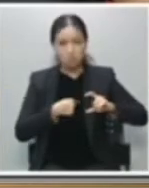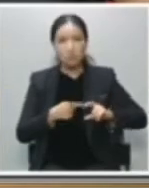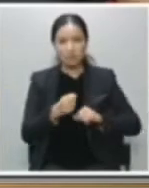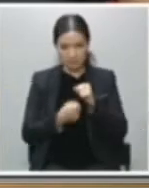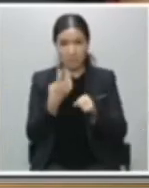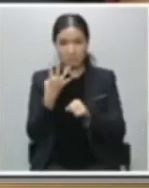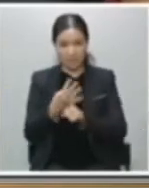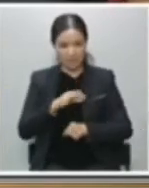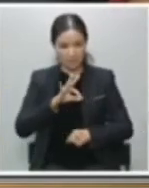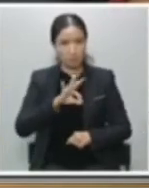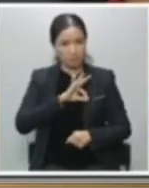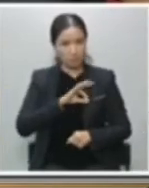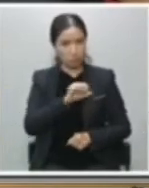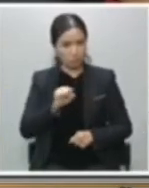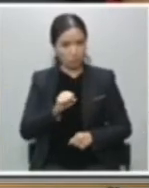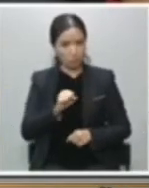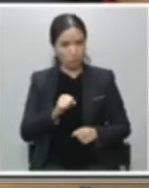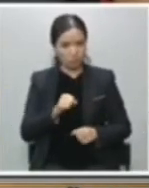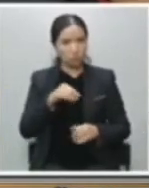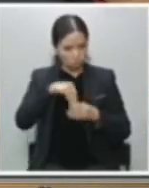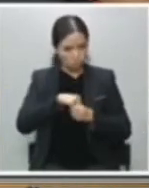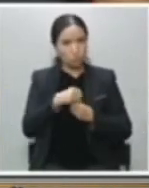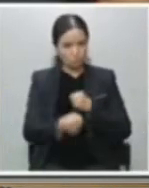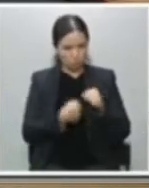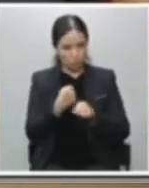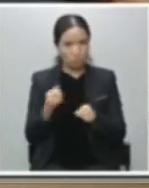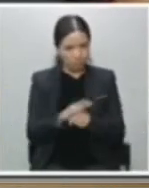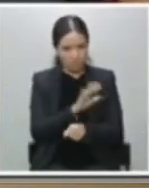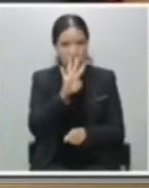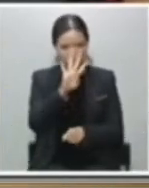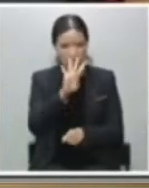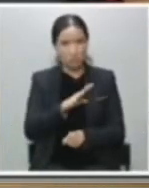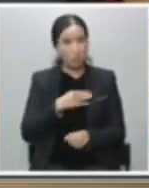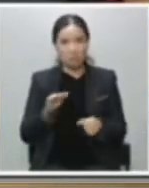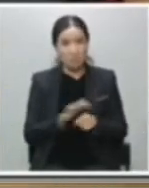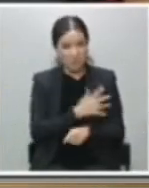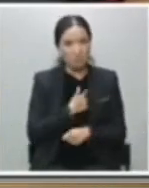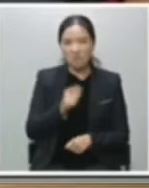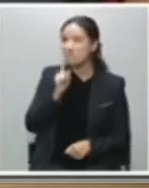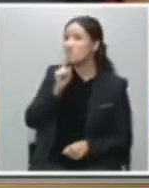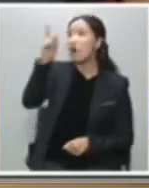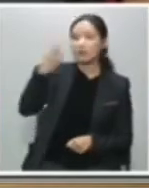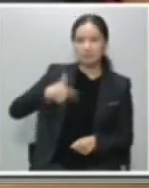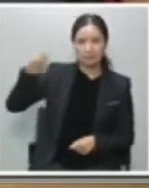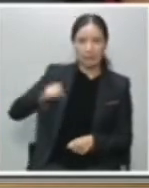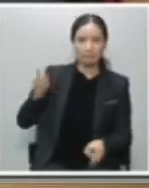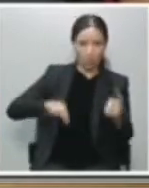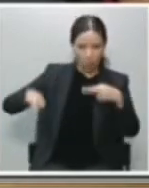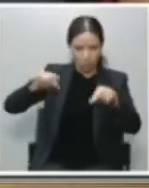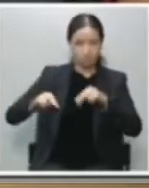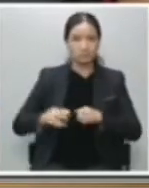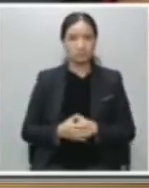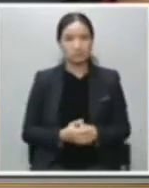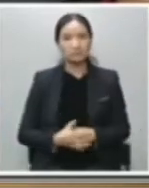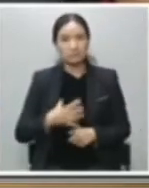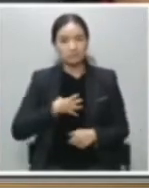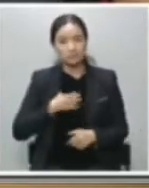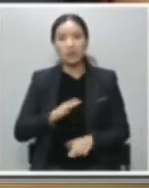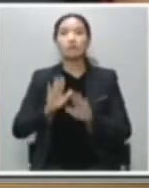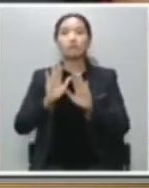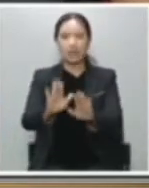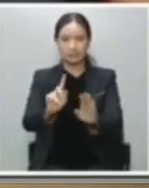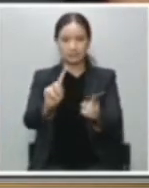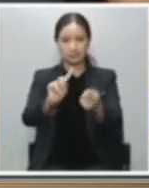นะครับผมต้องอยู่ครบนะครับไม่ครบผมร้องศาลปกครองแน่นะครับท่านประธานที่เคารพฉะนั้นผมอยากจะเรียนฝากเพื่